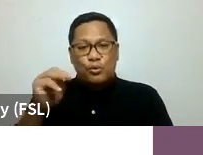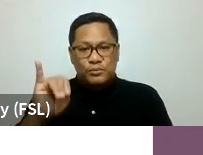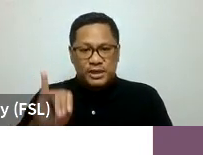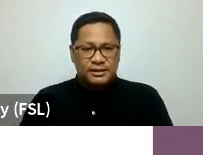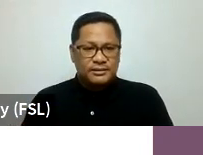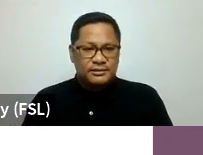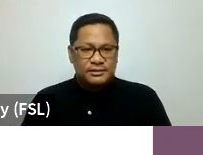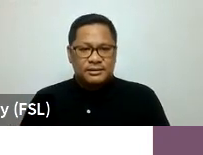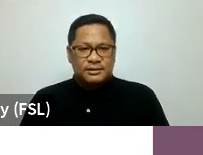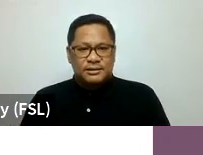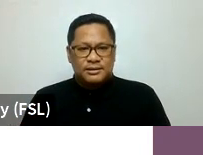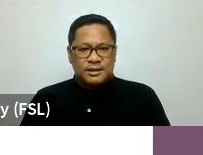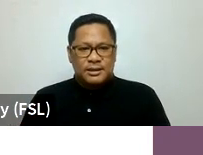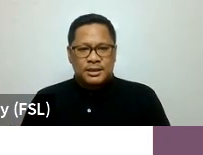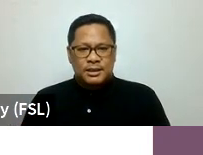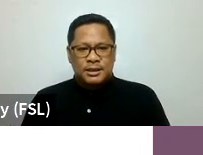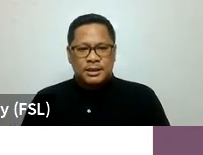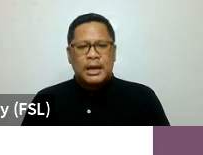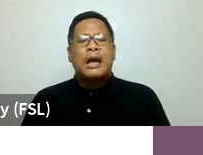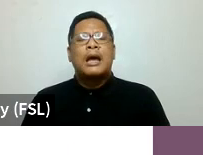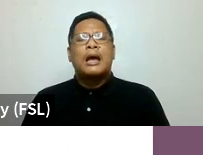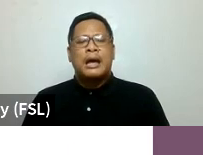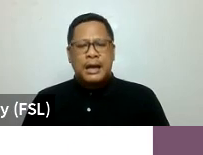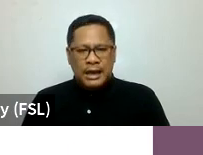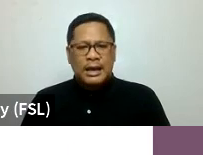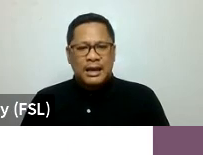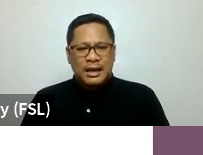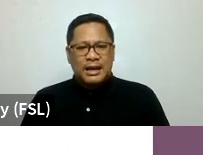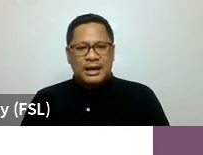Oops, walang audio. Pumayag din.